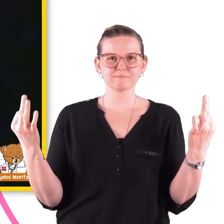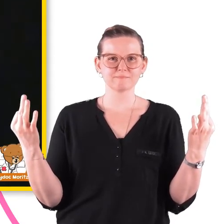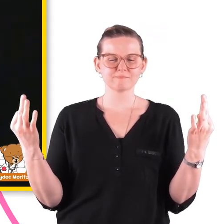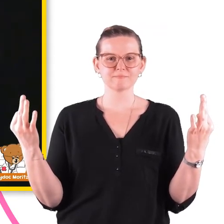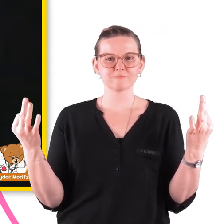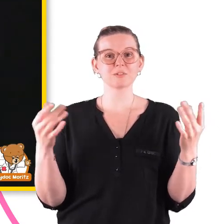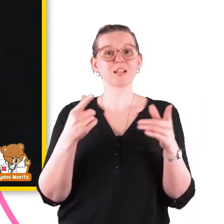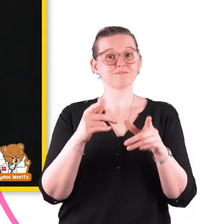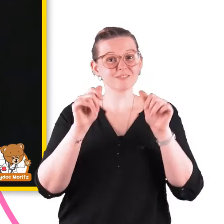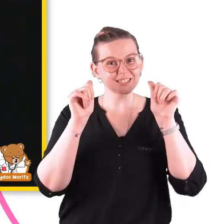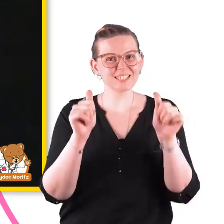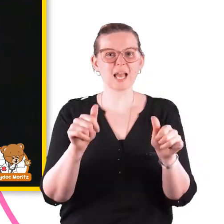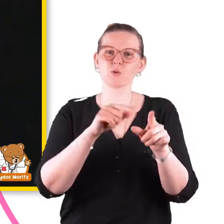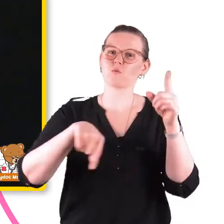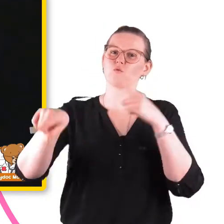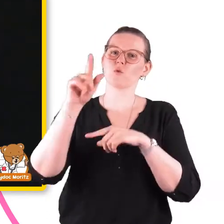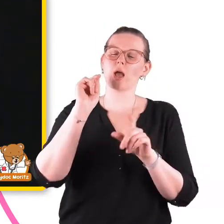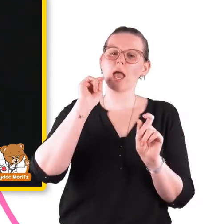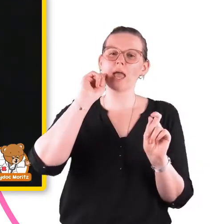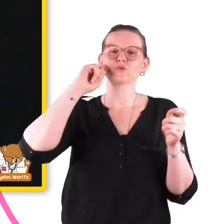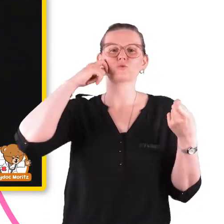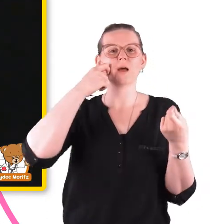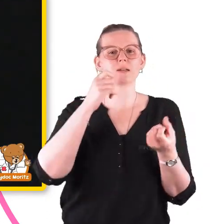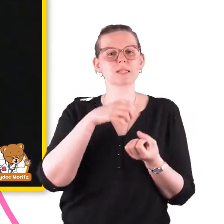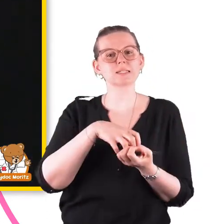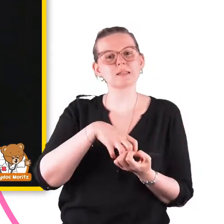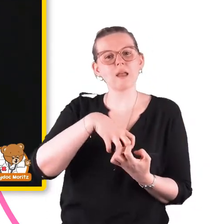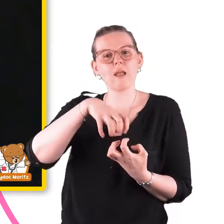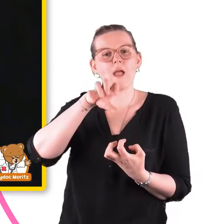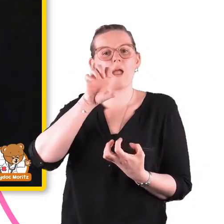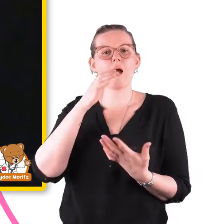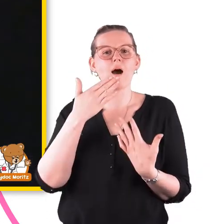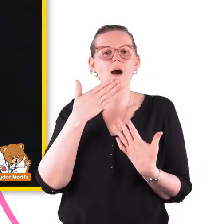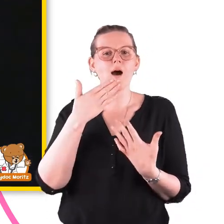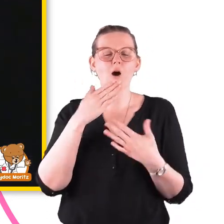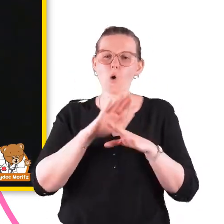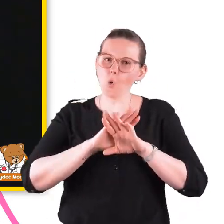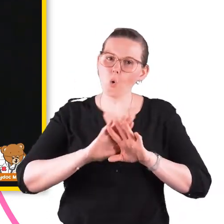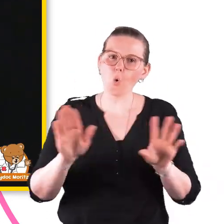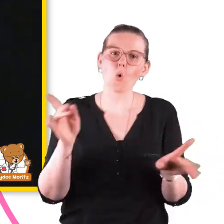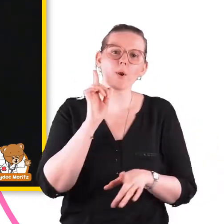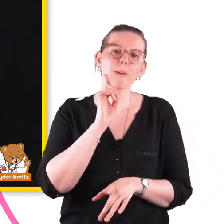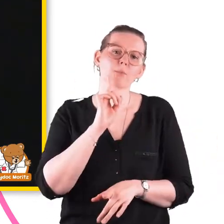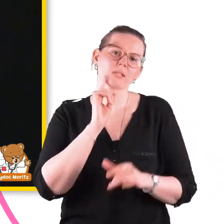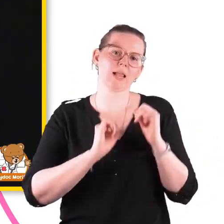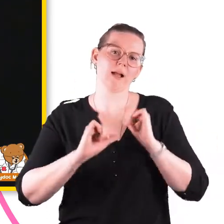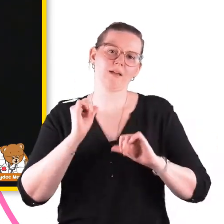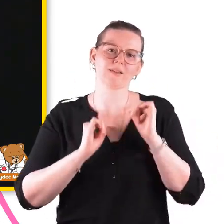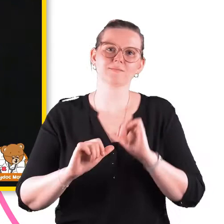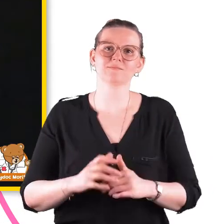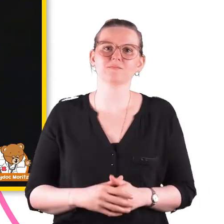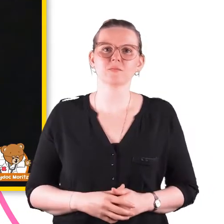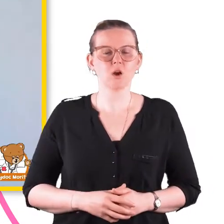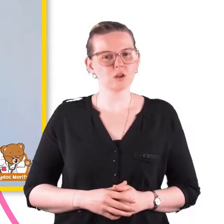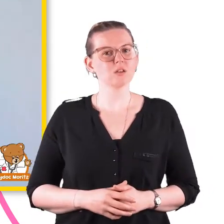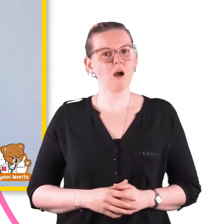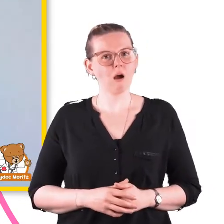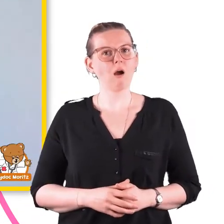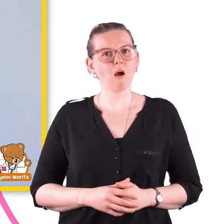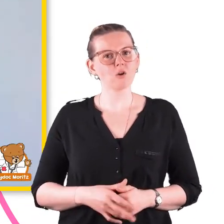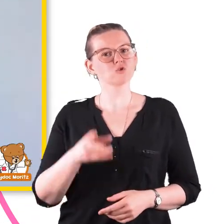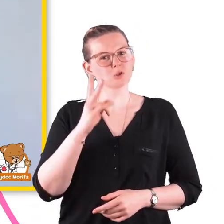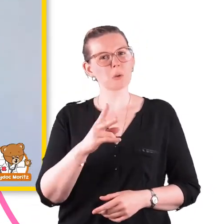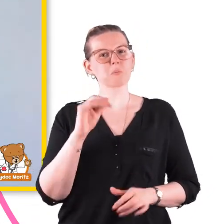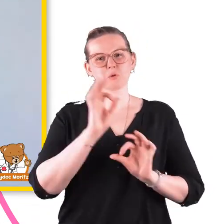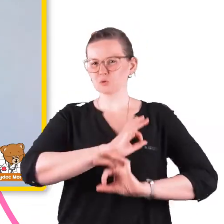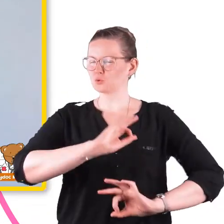Ja, und so ist das ein sehr entspanntes Gähnen, ohne dass man einen Muskelkater davon bekommt. Ja,